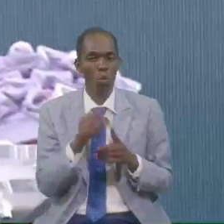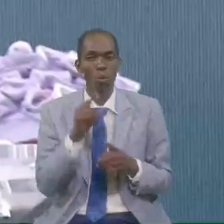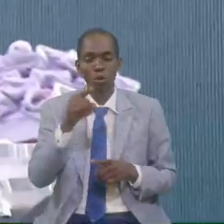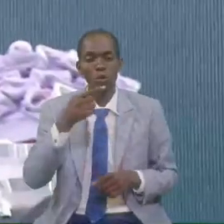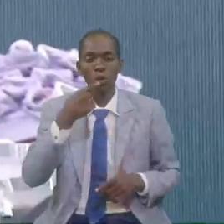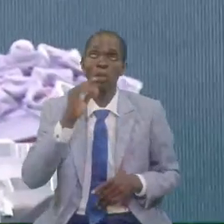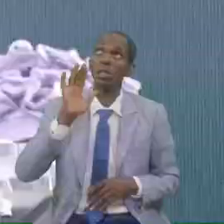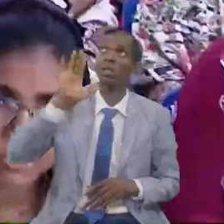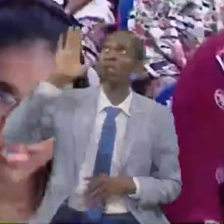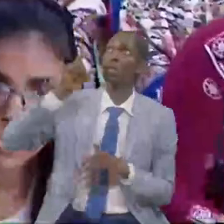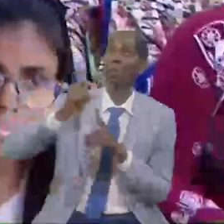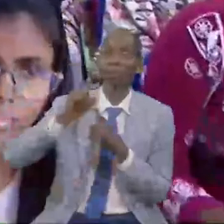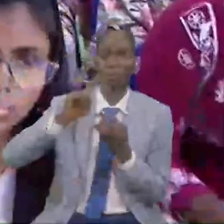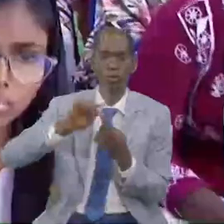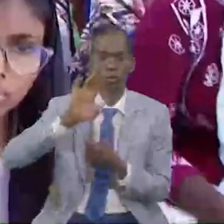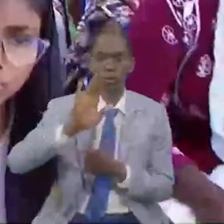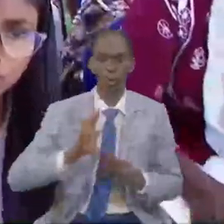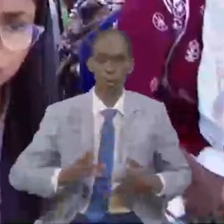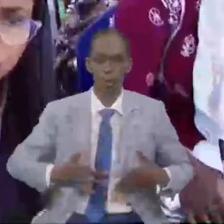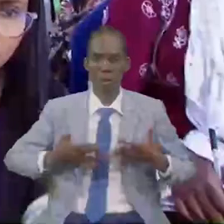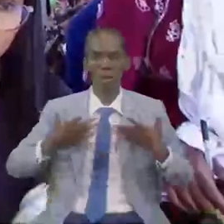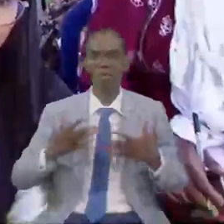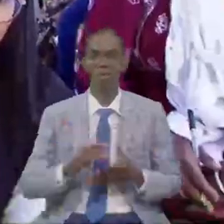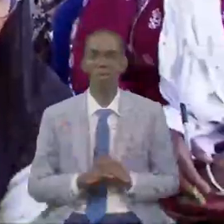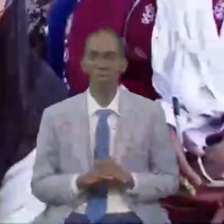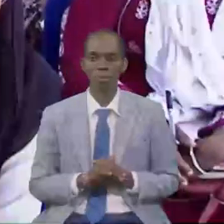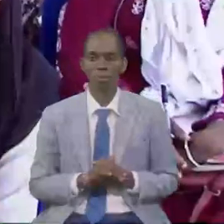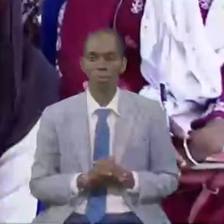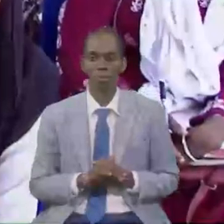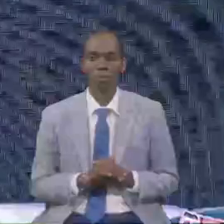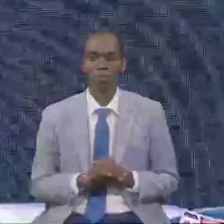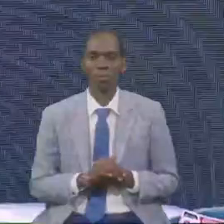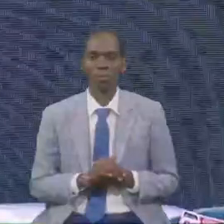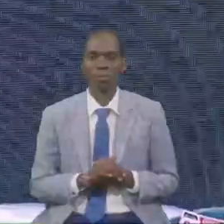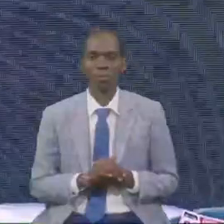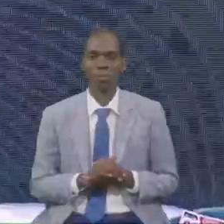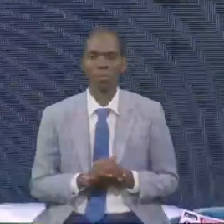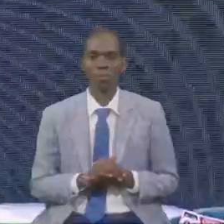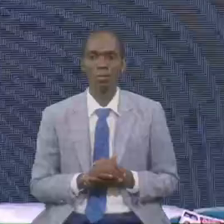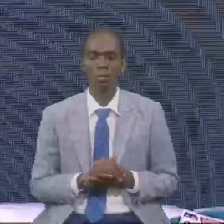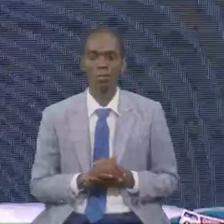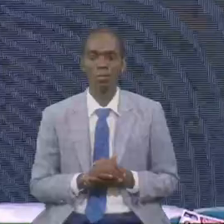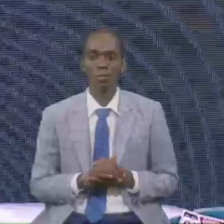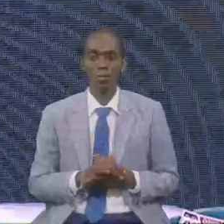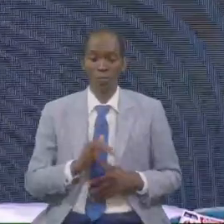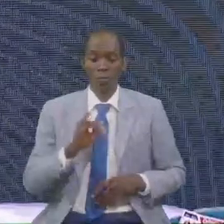et vous ne déclarez pas vos propres paroles, mais vous déclarez ces paroles dans votre vie,